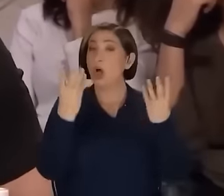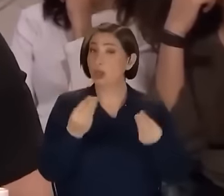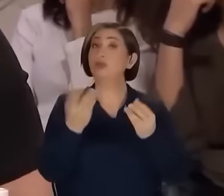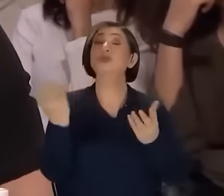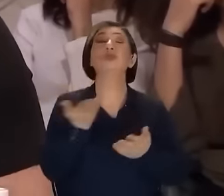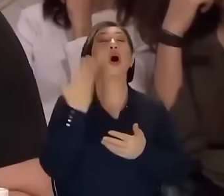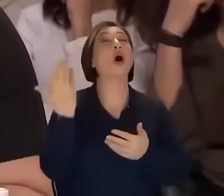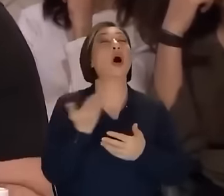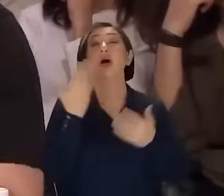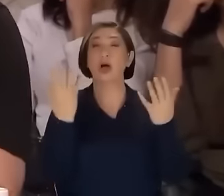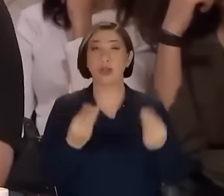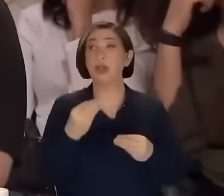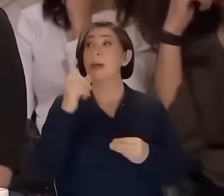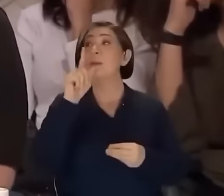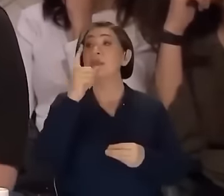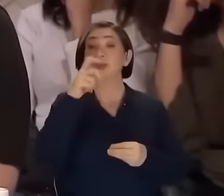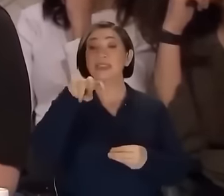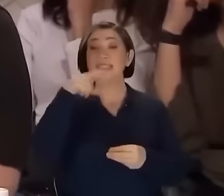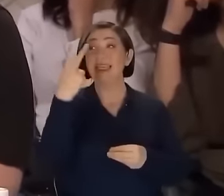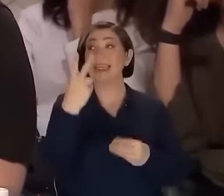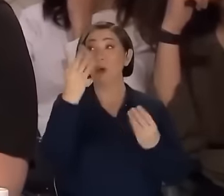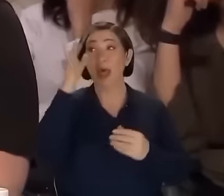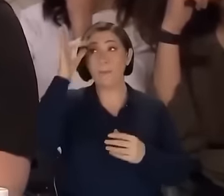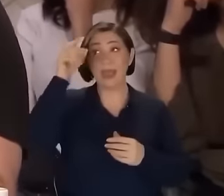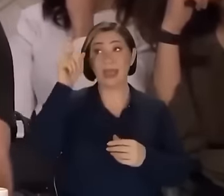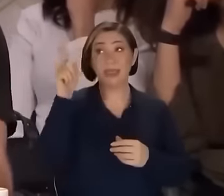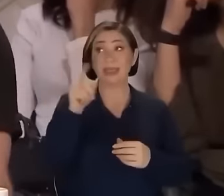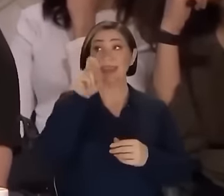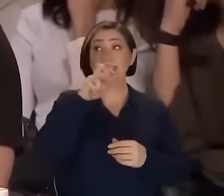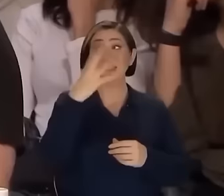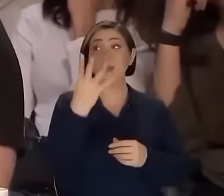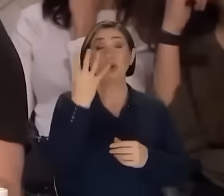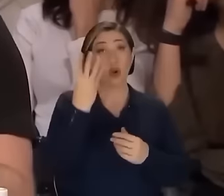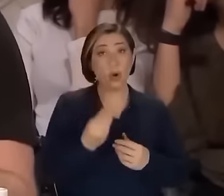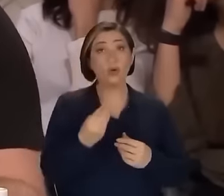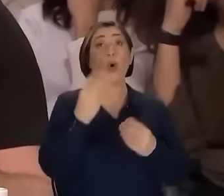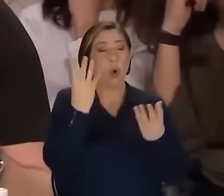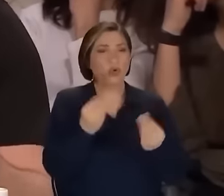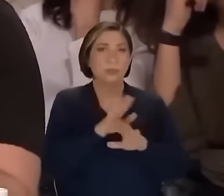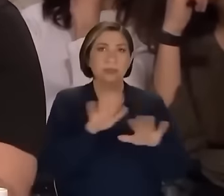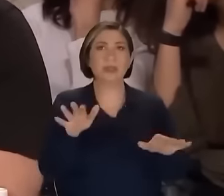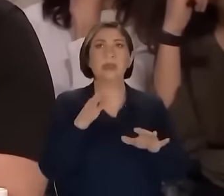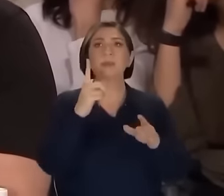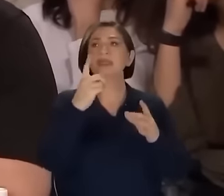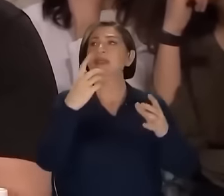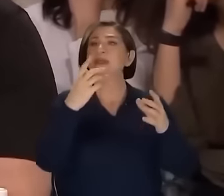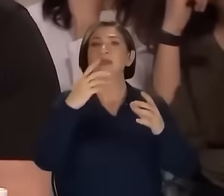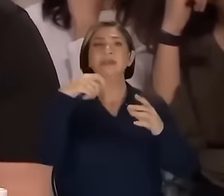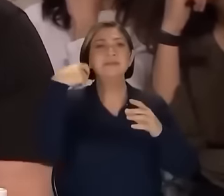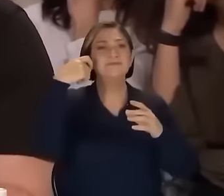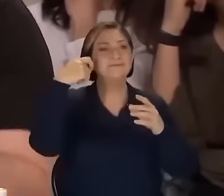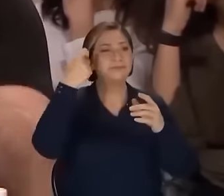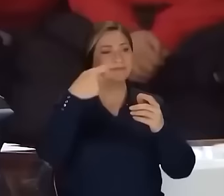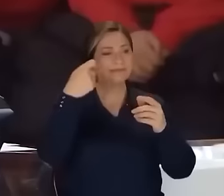oldu. Çok oldu. Yani 82'de oldu Amerika'da. 84'te oldu. Yani oldu. Bir stand-up gösterisi